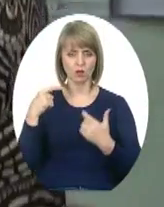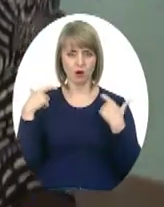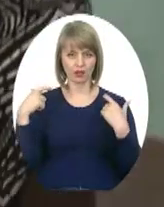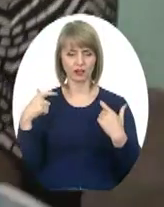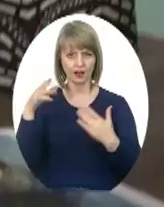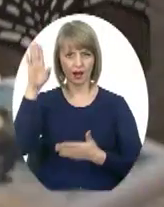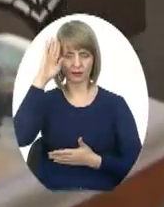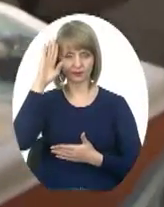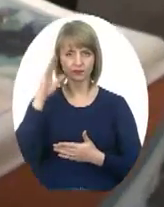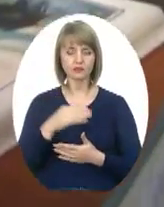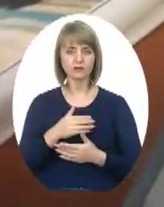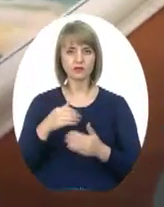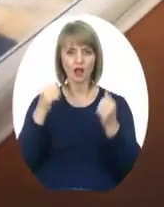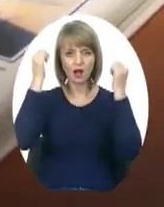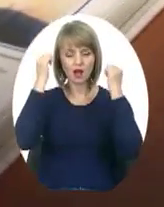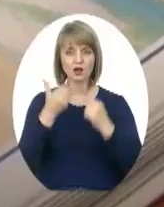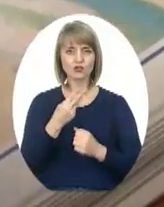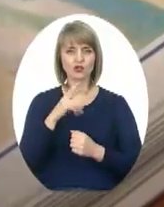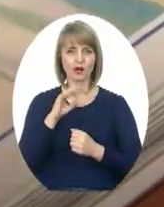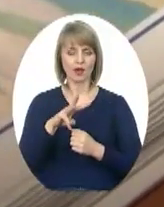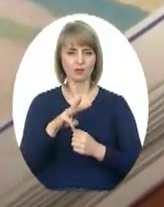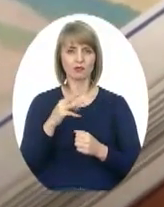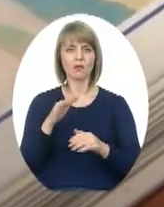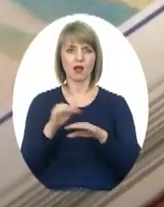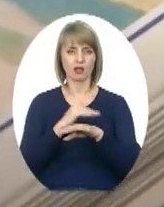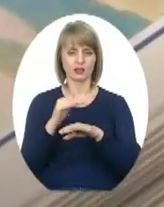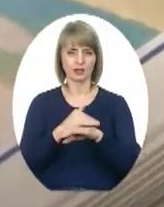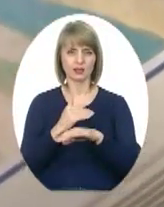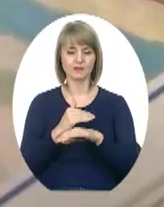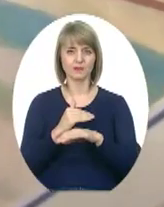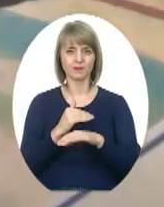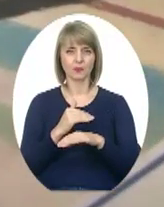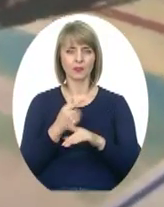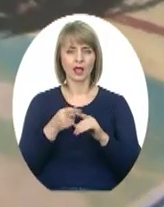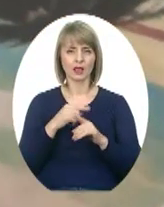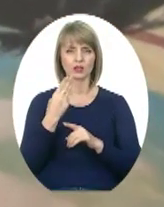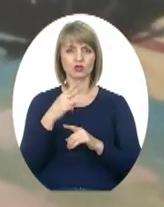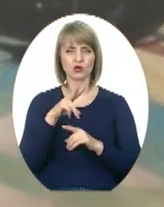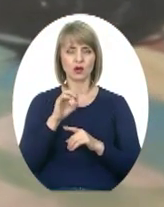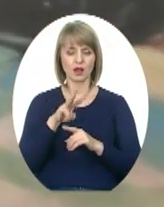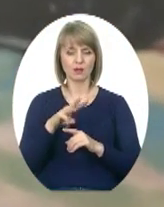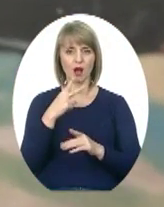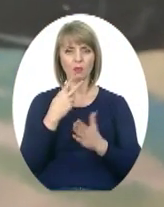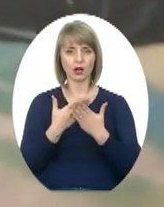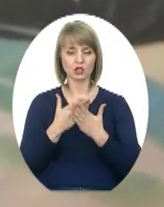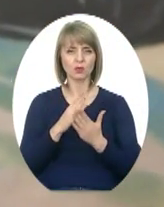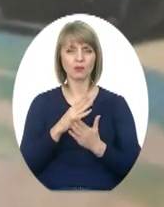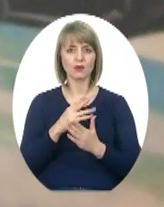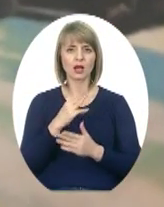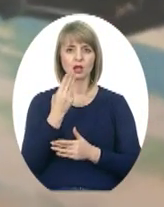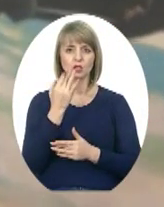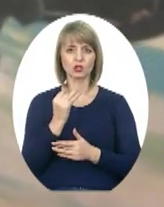богатыря. Шлем, где одет на русском? Молодец, Паша, это шлем. А покажи мне,